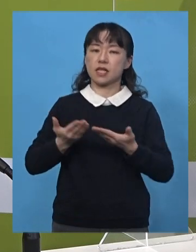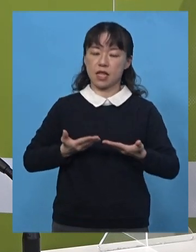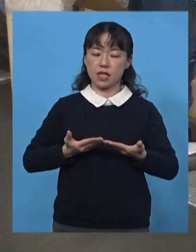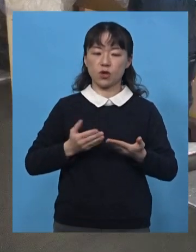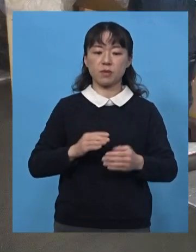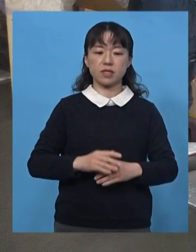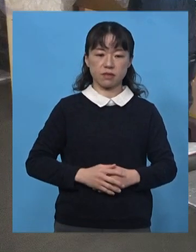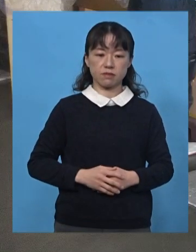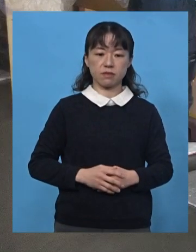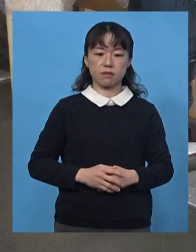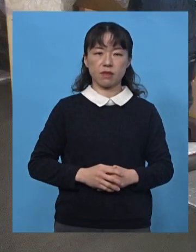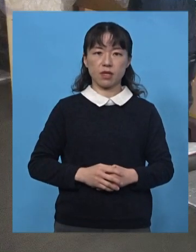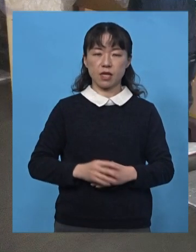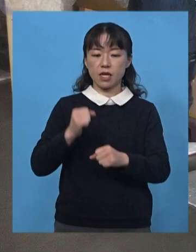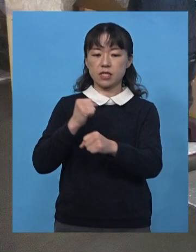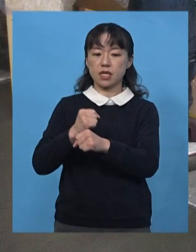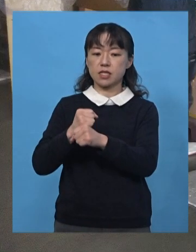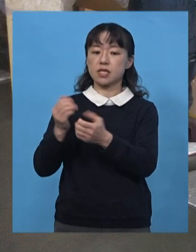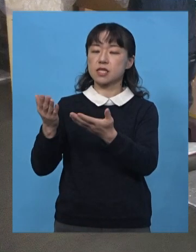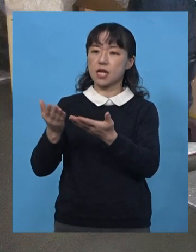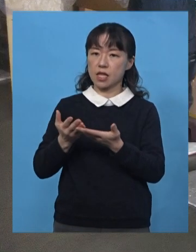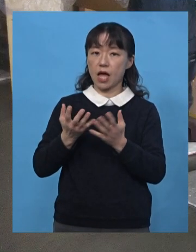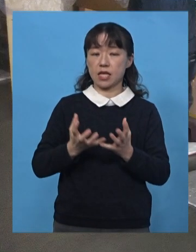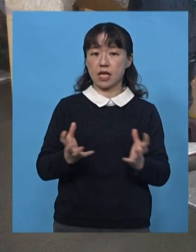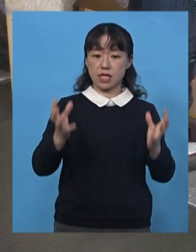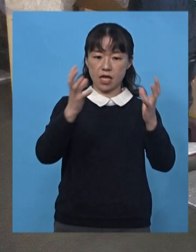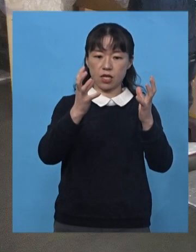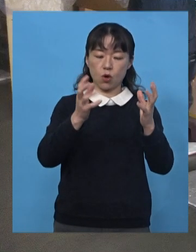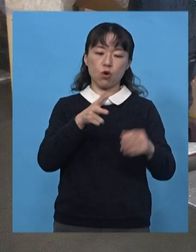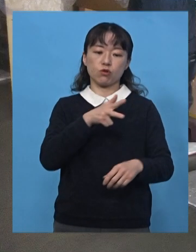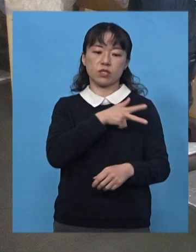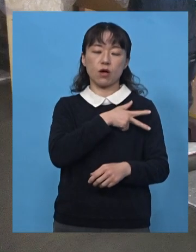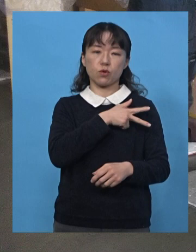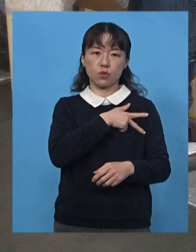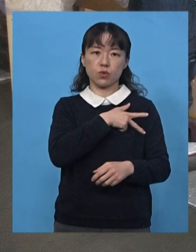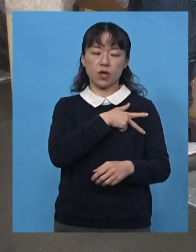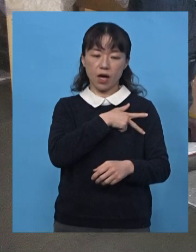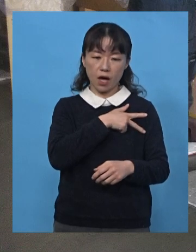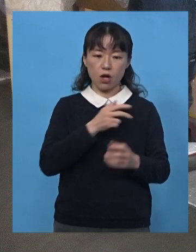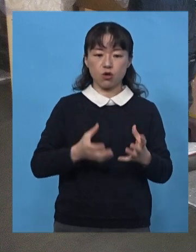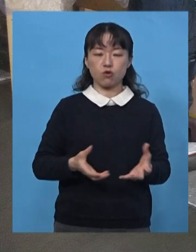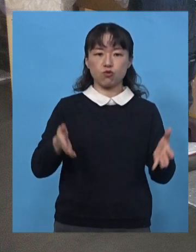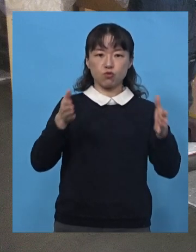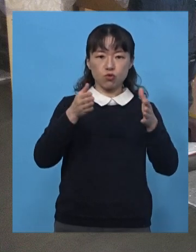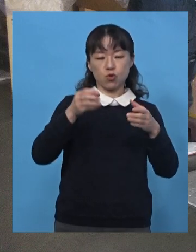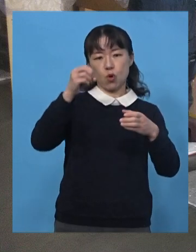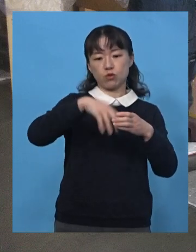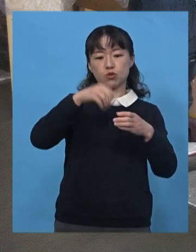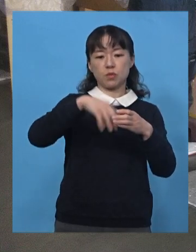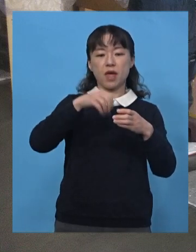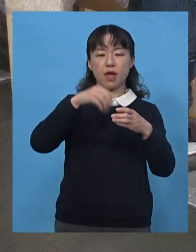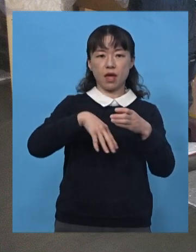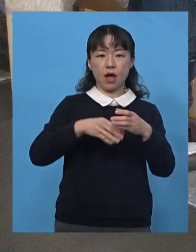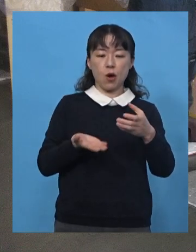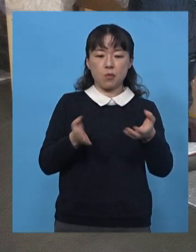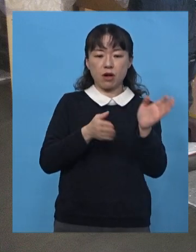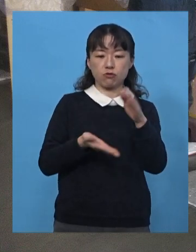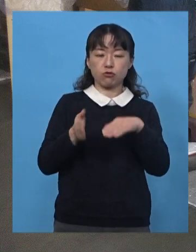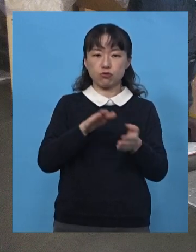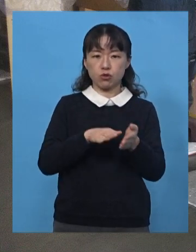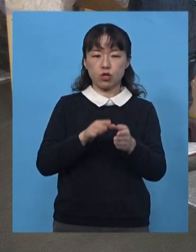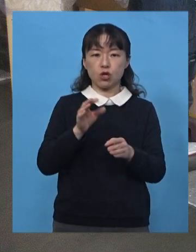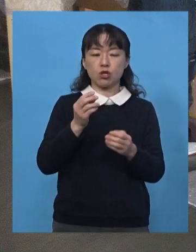。生産された良質な野菜をスタッフが袋詰めやパック